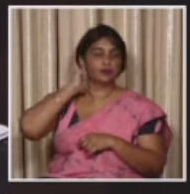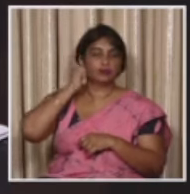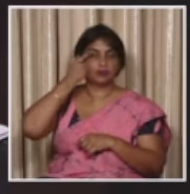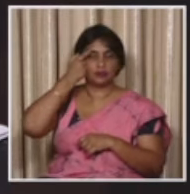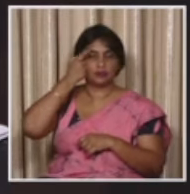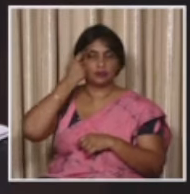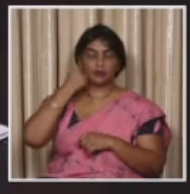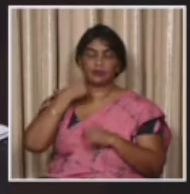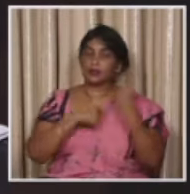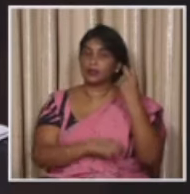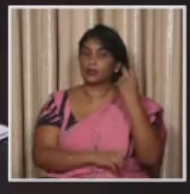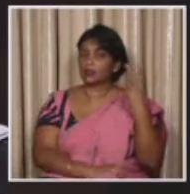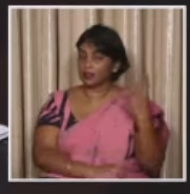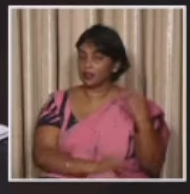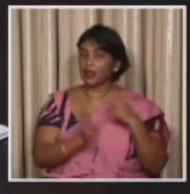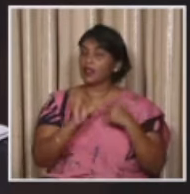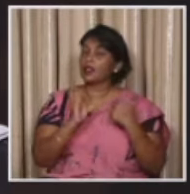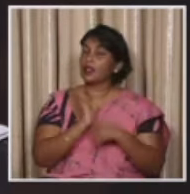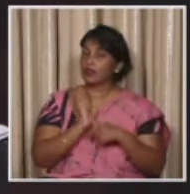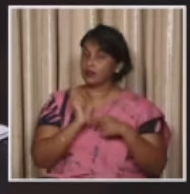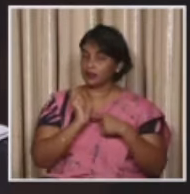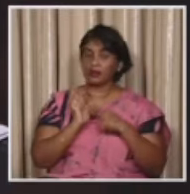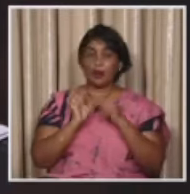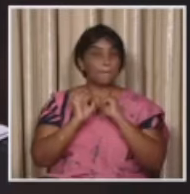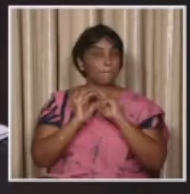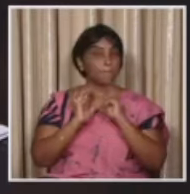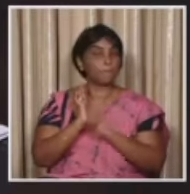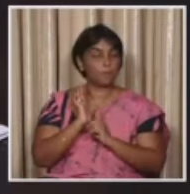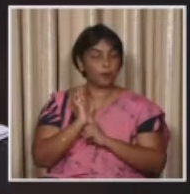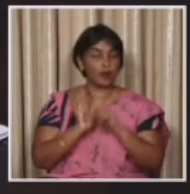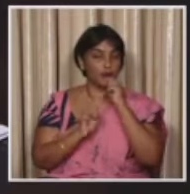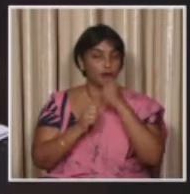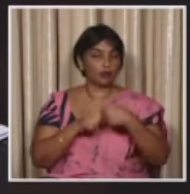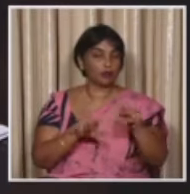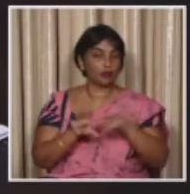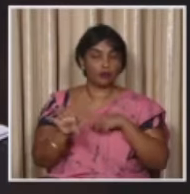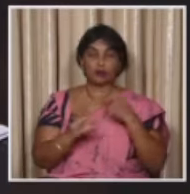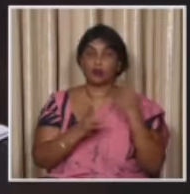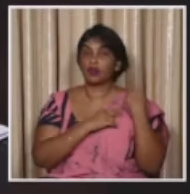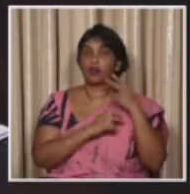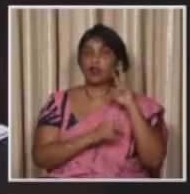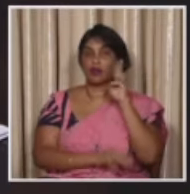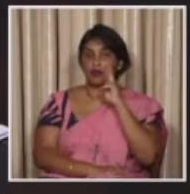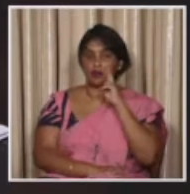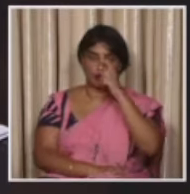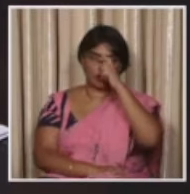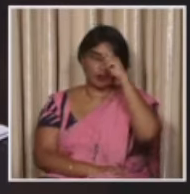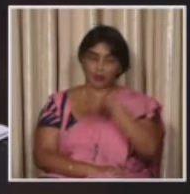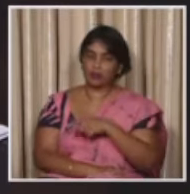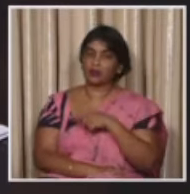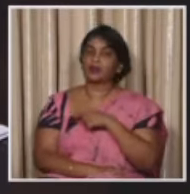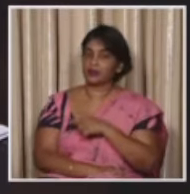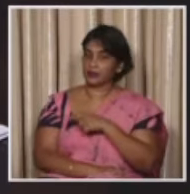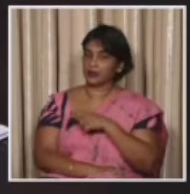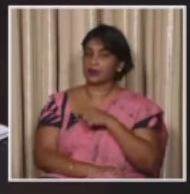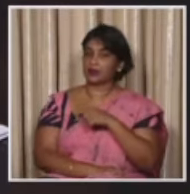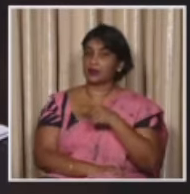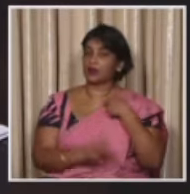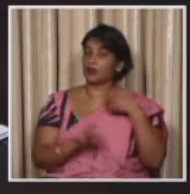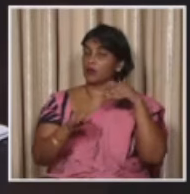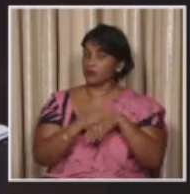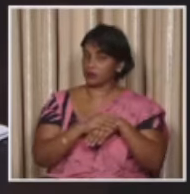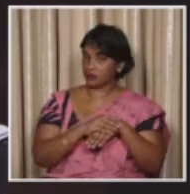බැහැ 2002 පනතේ ඇත්ත වශයෙන්ම නිර්මාතෘවරයා රනිල් වික්‍රමසිංහ මැතිතුමා. ඉතින් එතුමාගේම